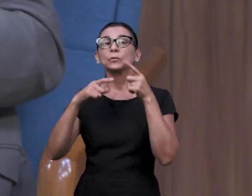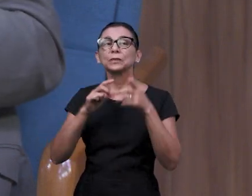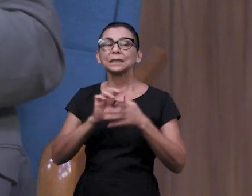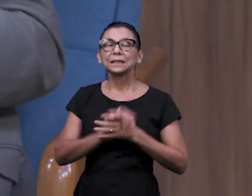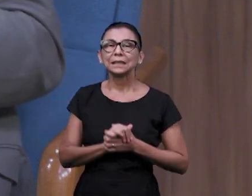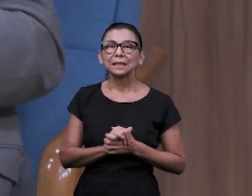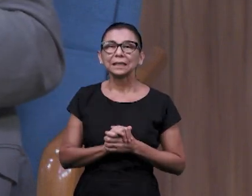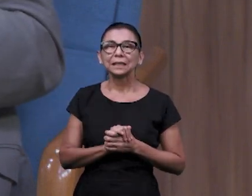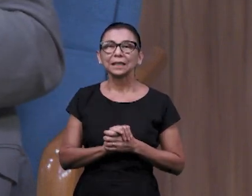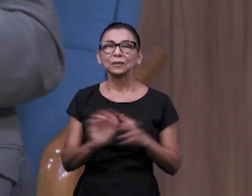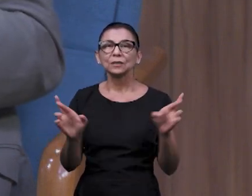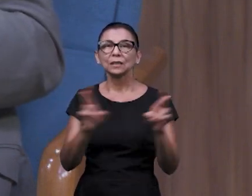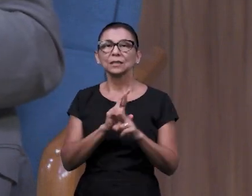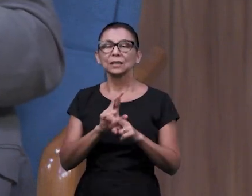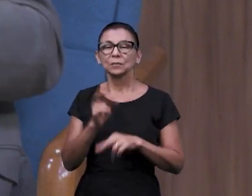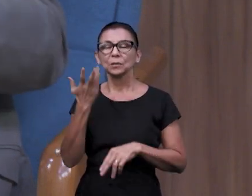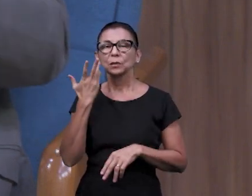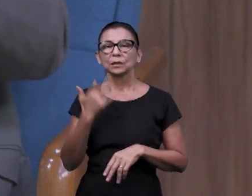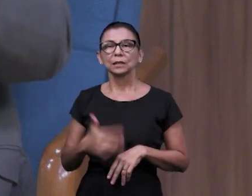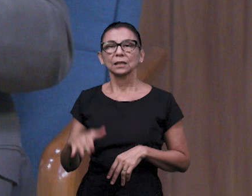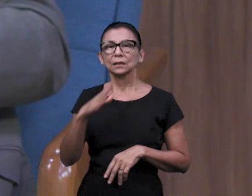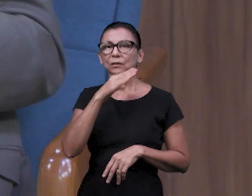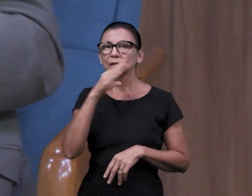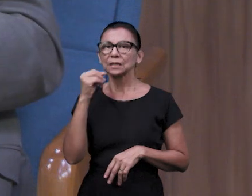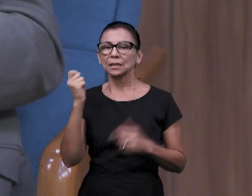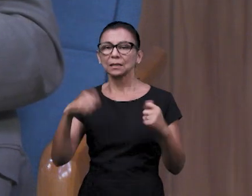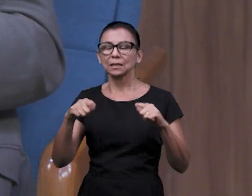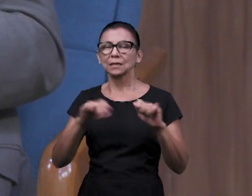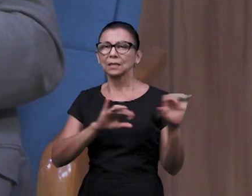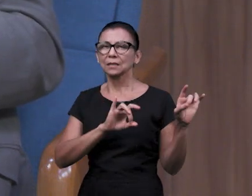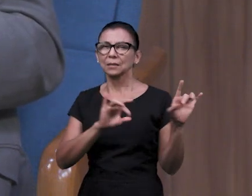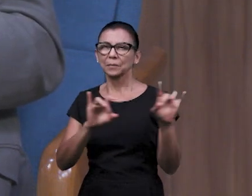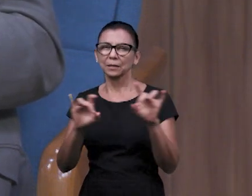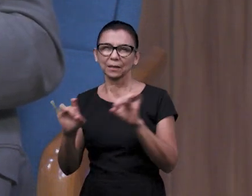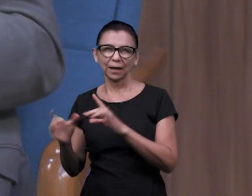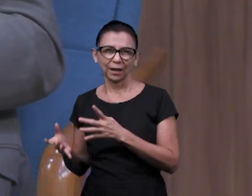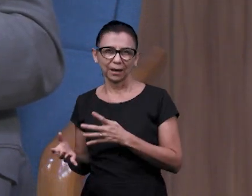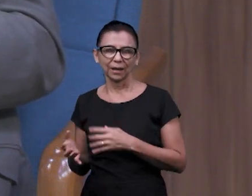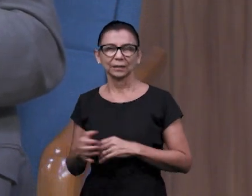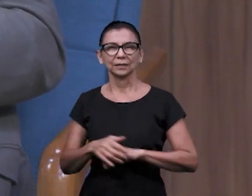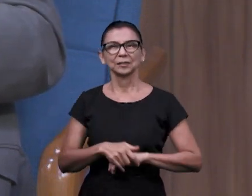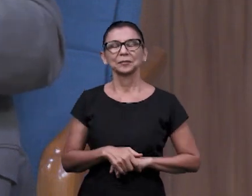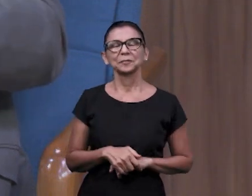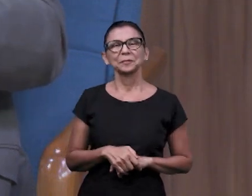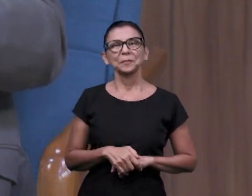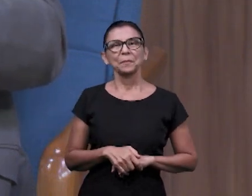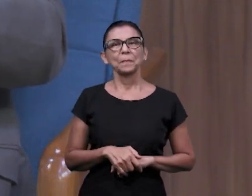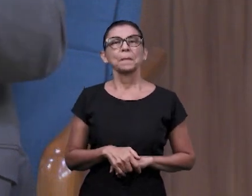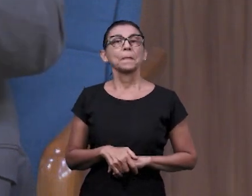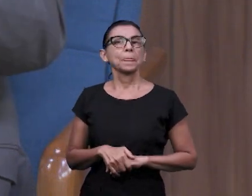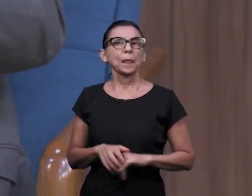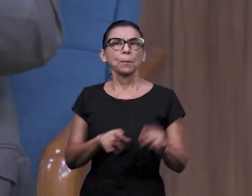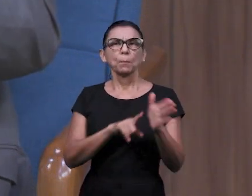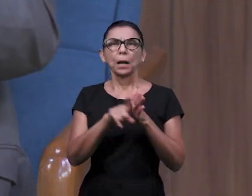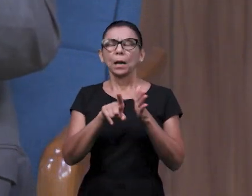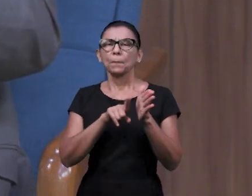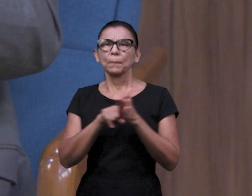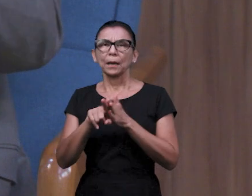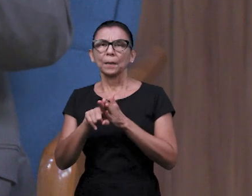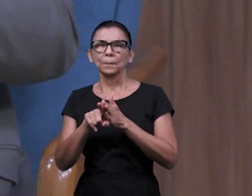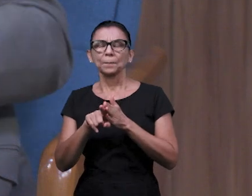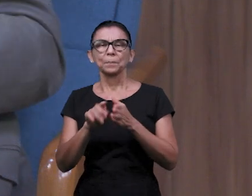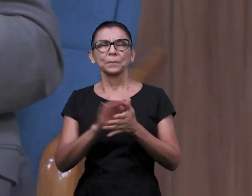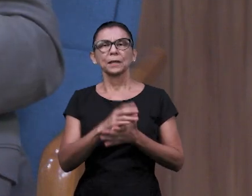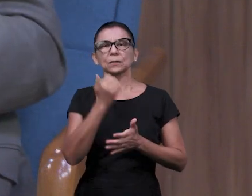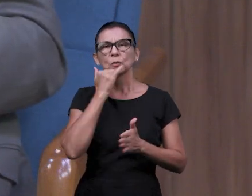quand nous faisons face à des enfants adolescents avec des besoins spéciaux. Beaucoup de questions nous ont